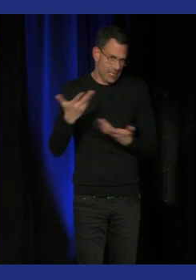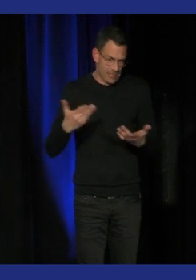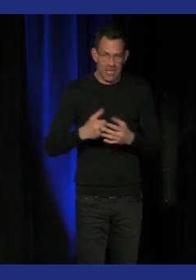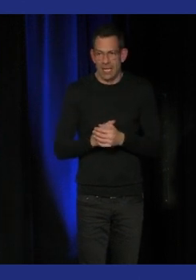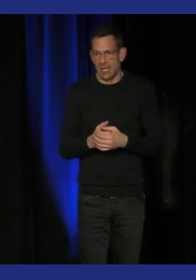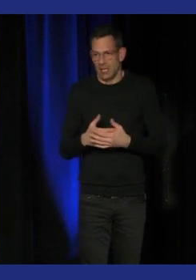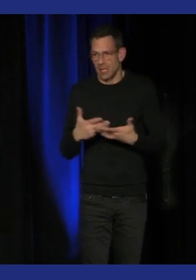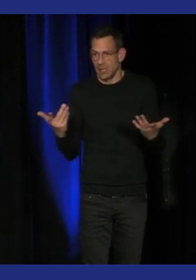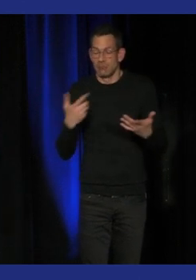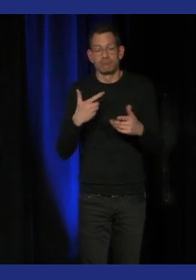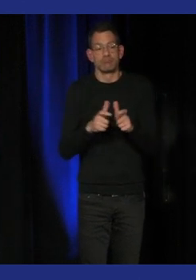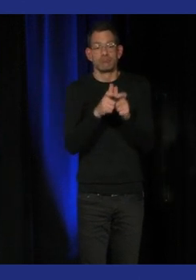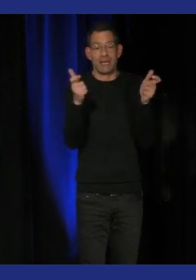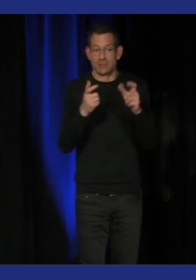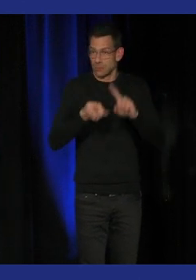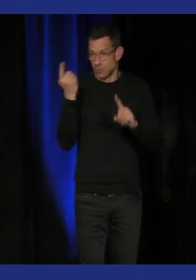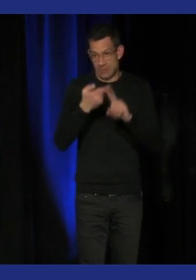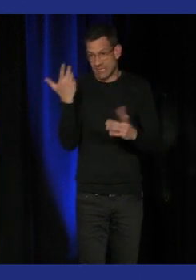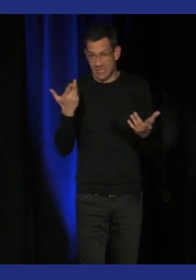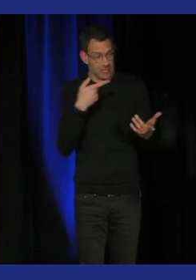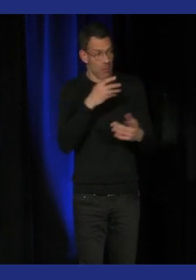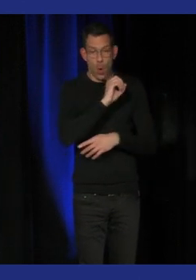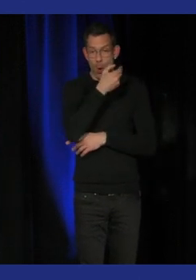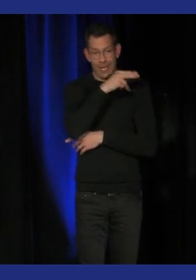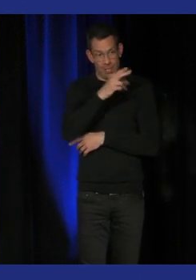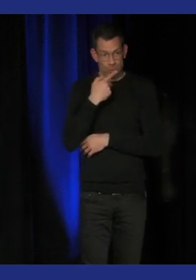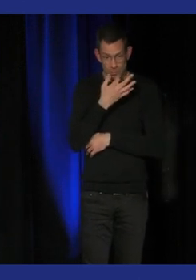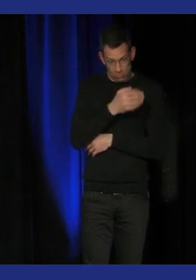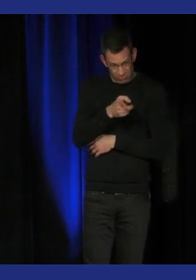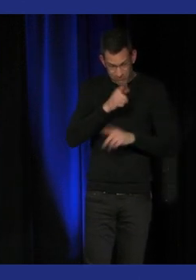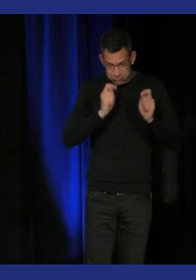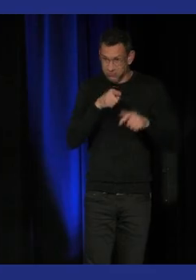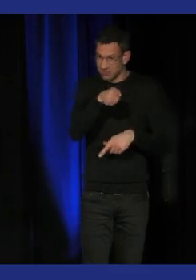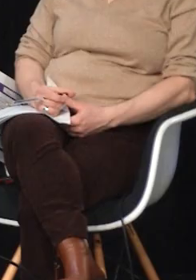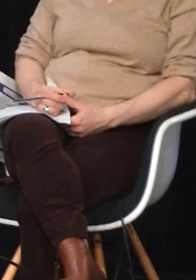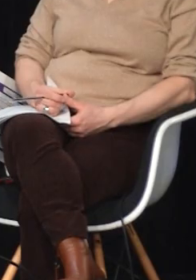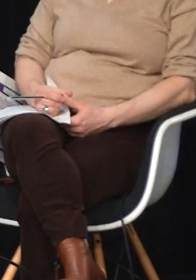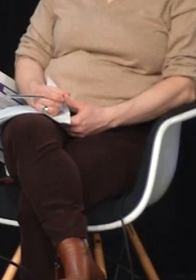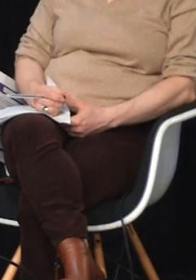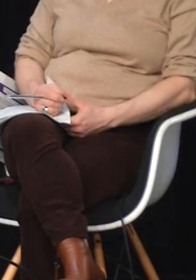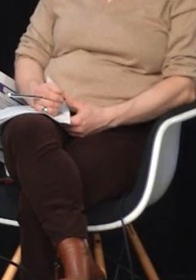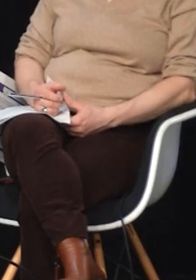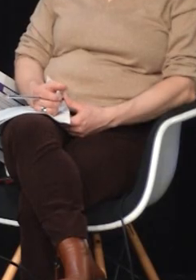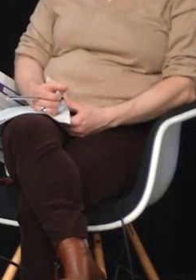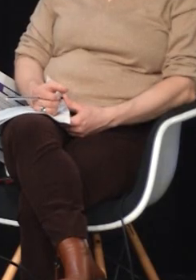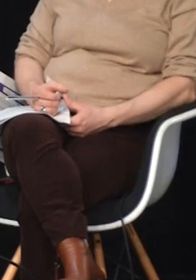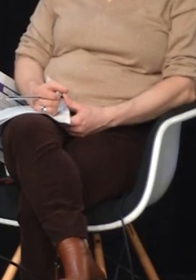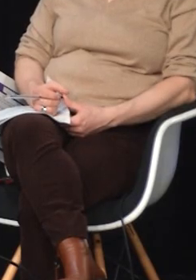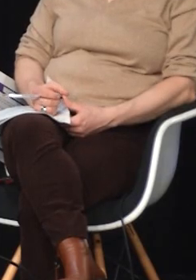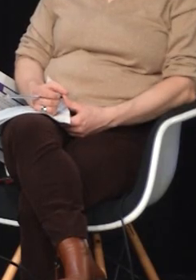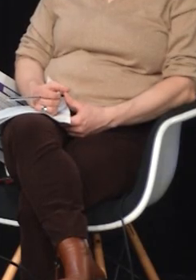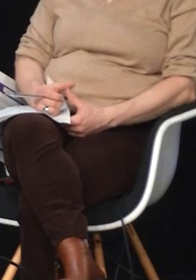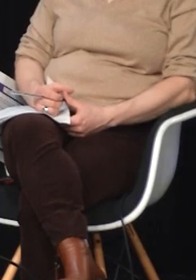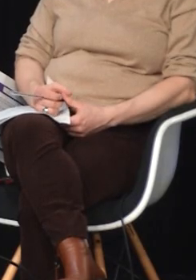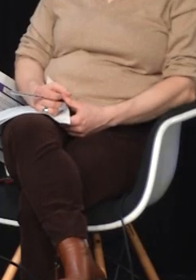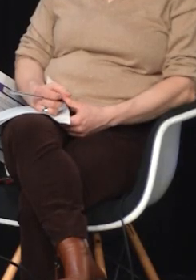Mais les institutions spécialisées sont condamnées par l'ONU comme des lieux de privation des droits humains. Donc en fait, la France a signé des